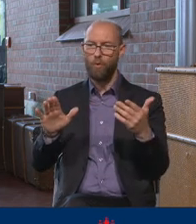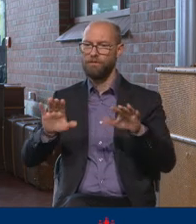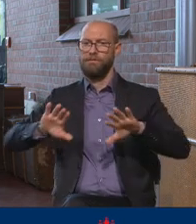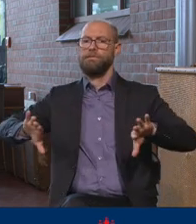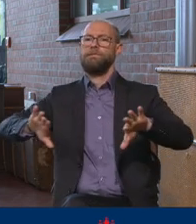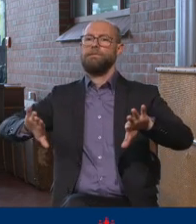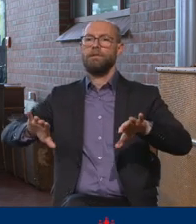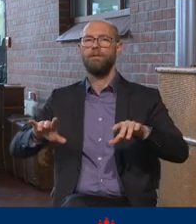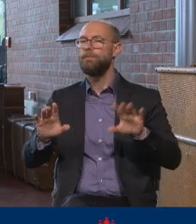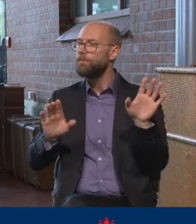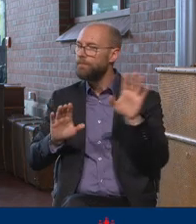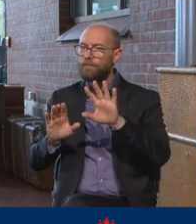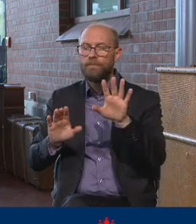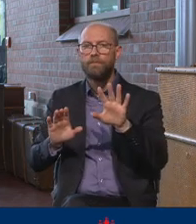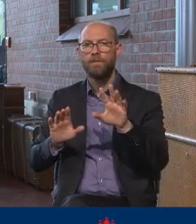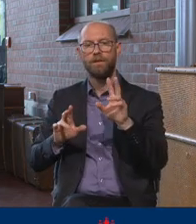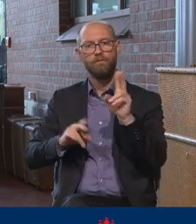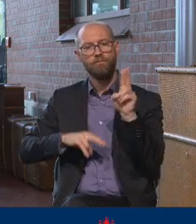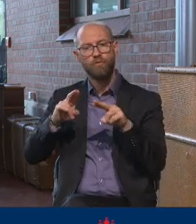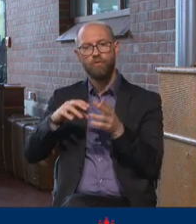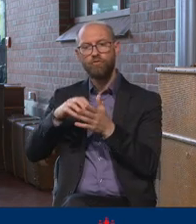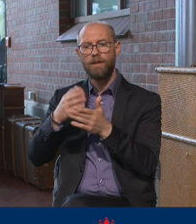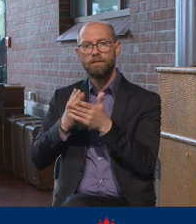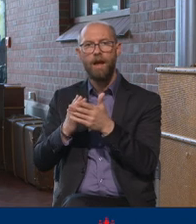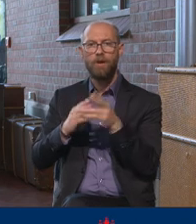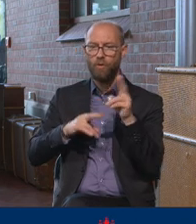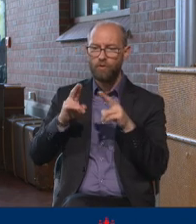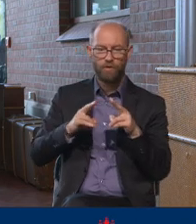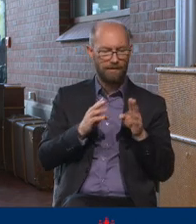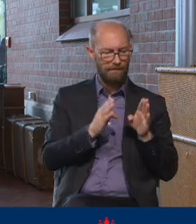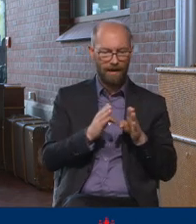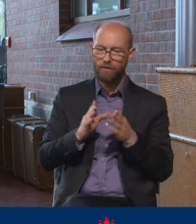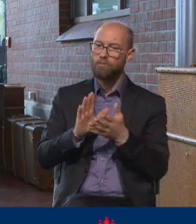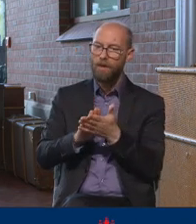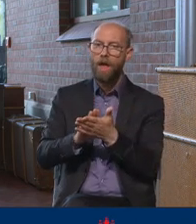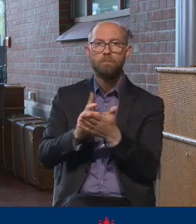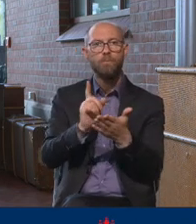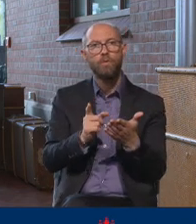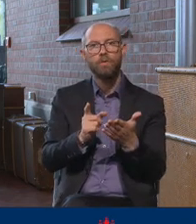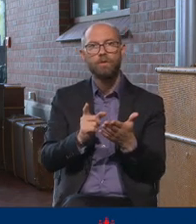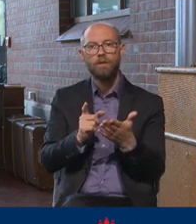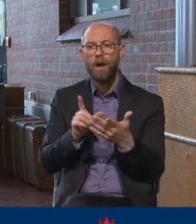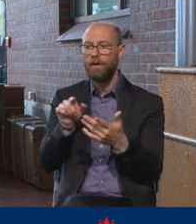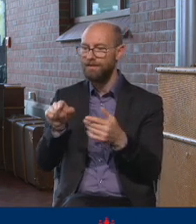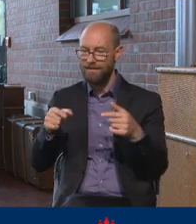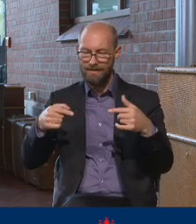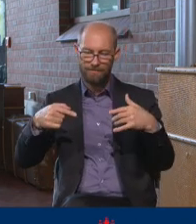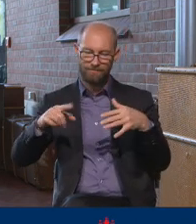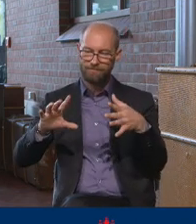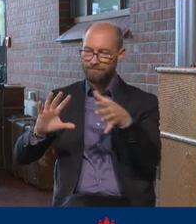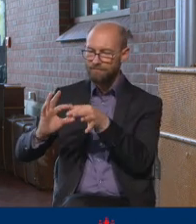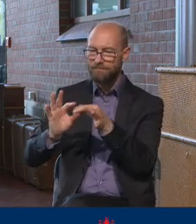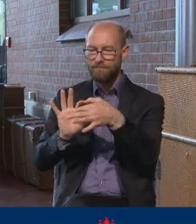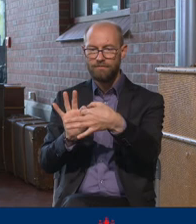sondern es geht darum natürlich die heterogenität zu erhalten aber auch die im kontext